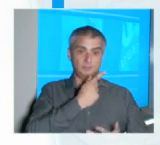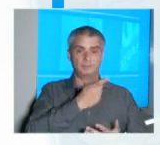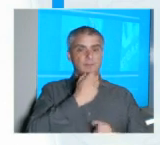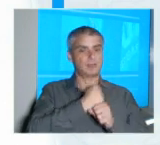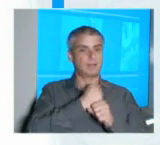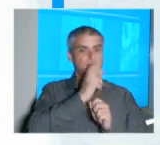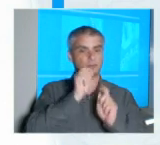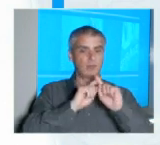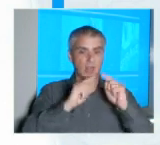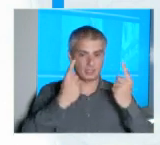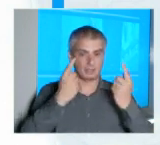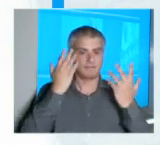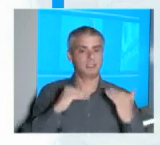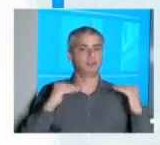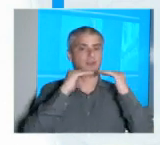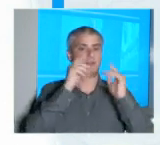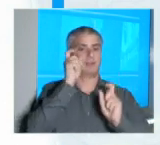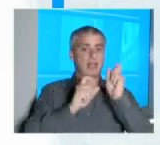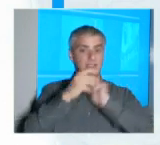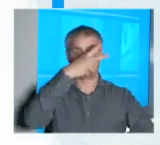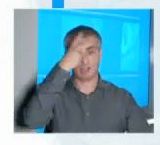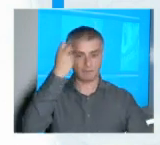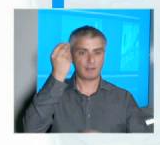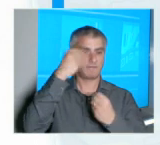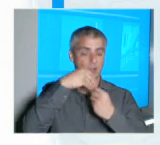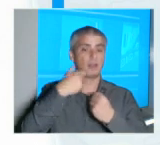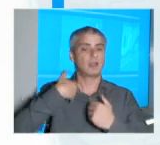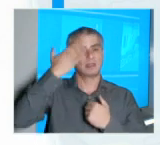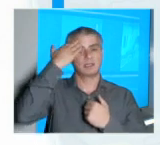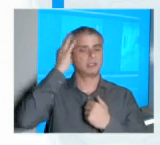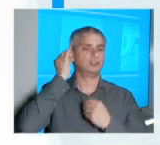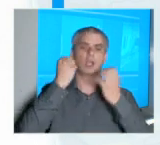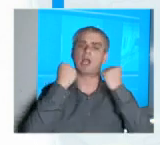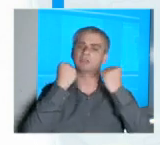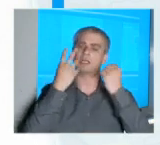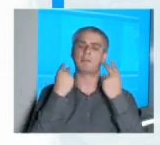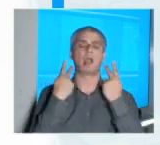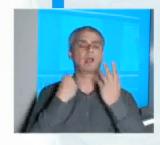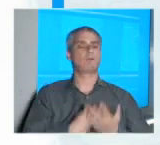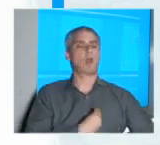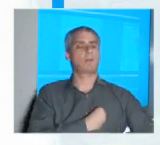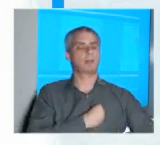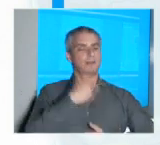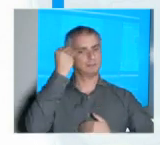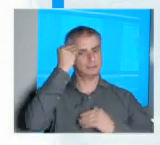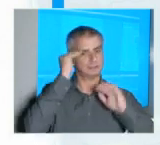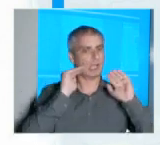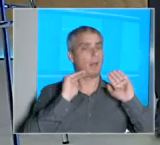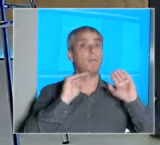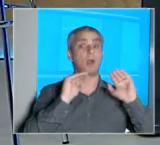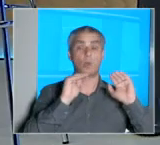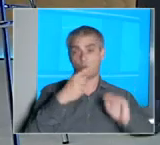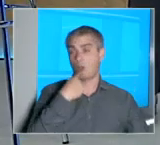עבדה למען האחר ויחס שוויוני לאזרחים הערבים ועוד. הכרתי אישה חזקה, בעלת ערכים הומניים, היא זכרה